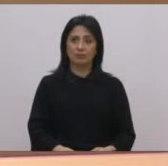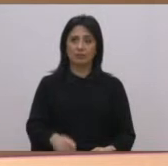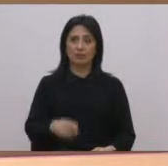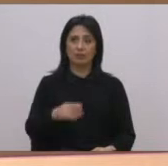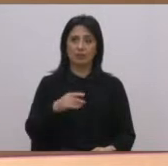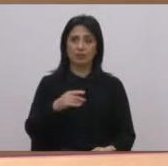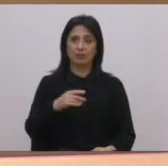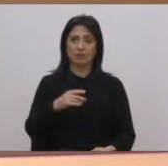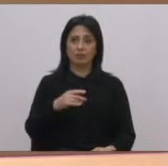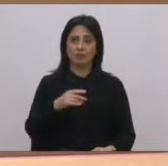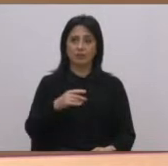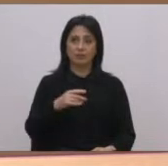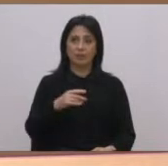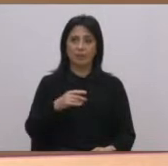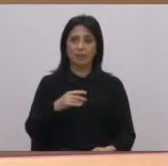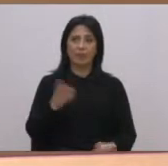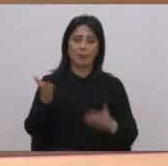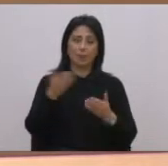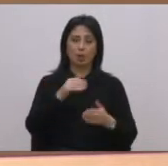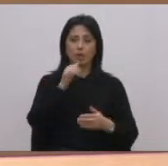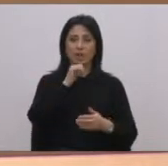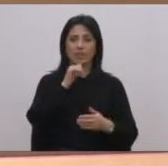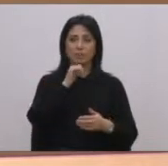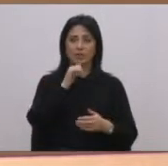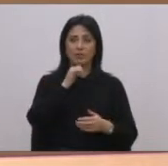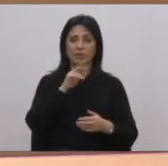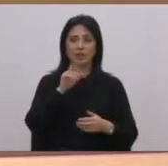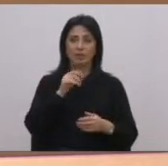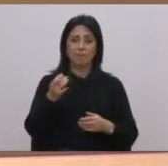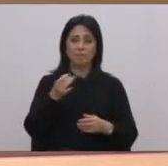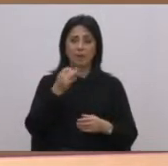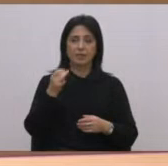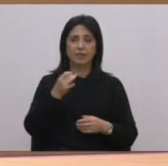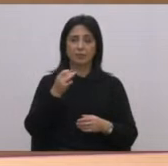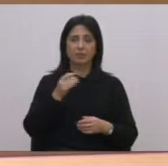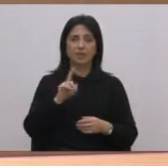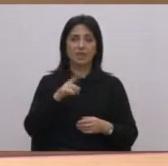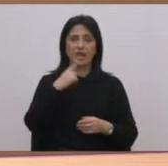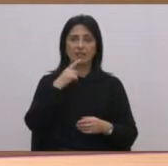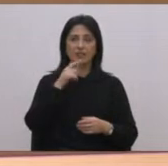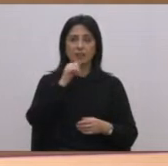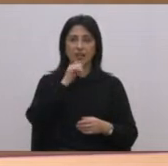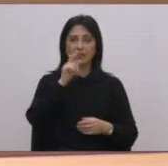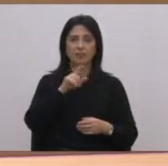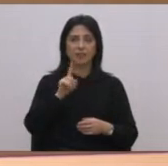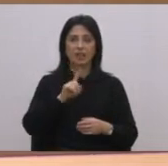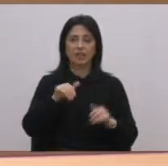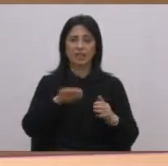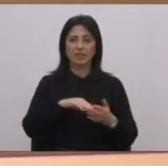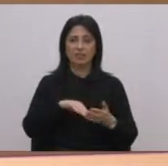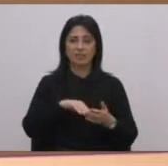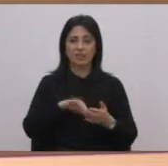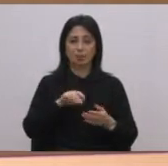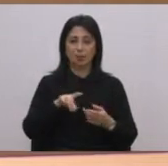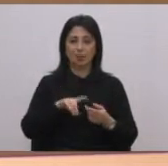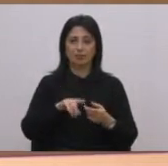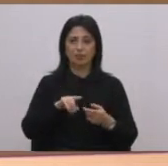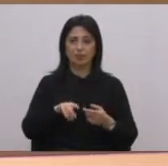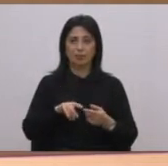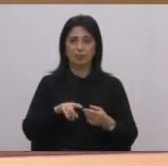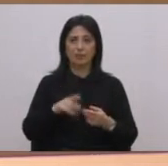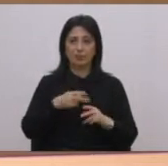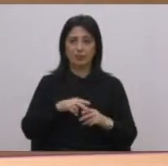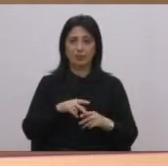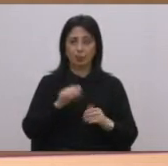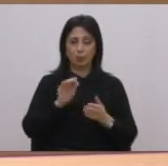Ozda, e sa. Moițuiet experte bi, dar mai interesez. Radko sa experte bi, radas cu nadade, sa mas na coșile bi,